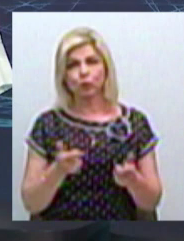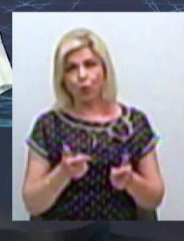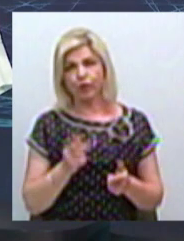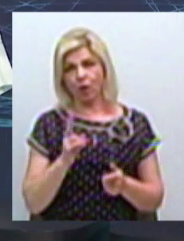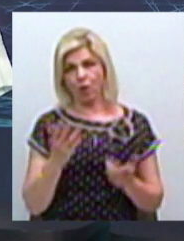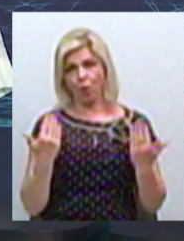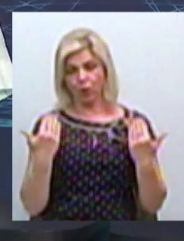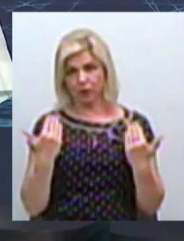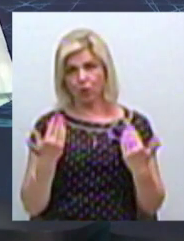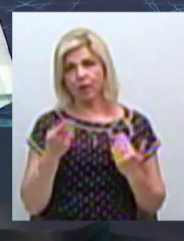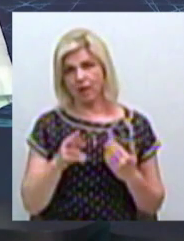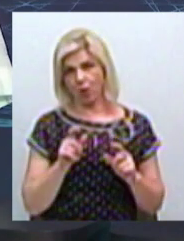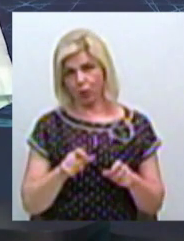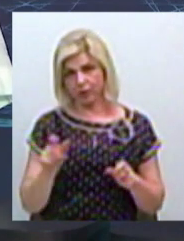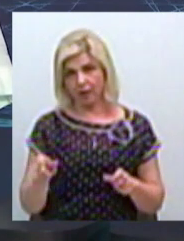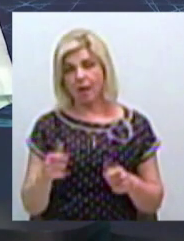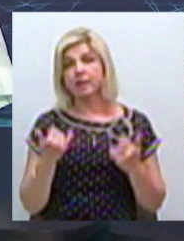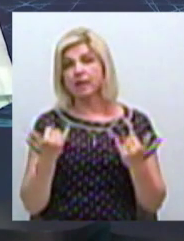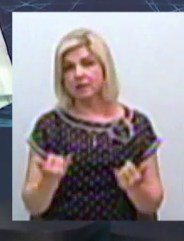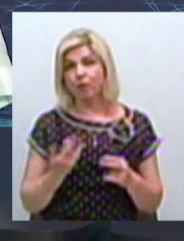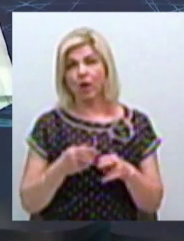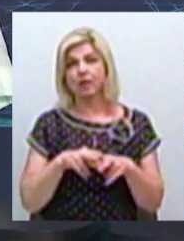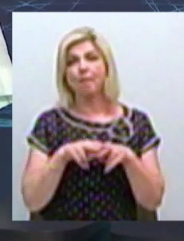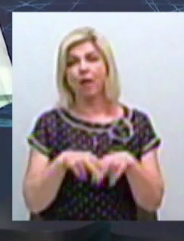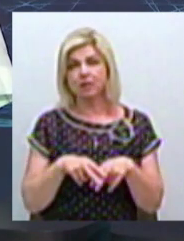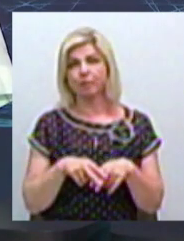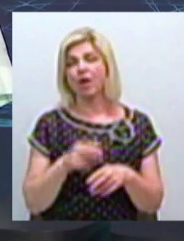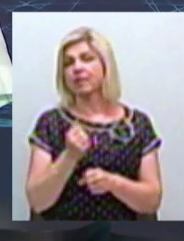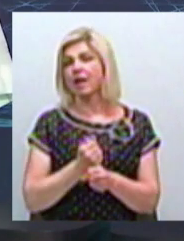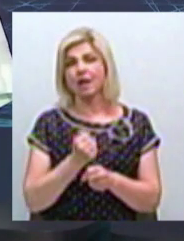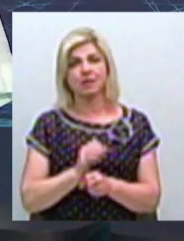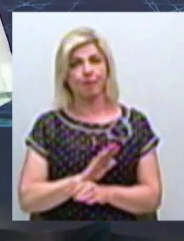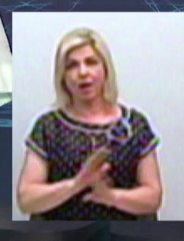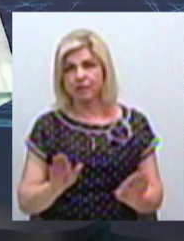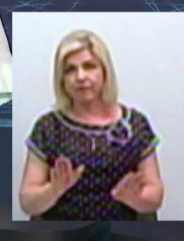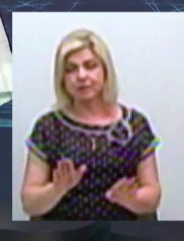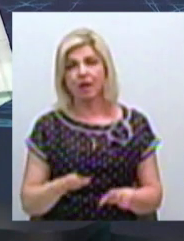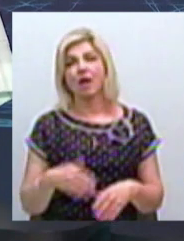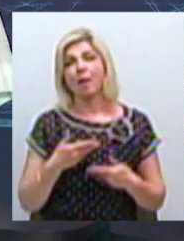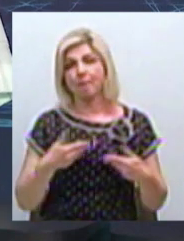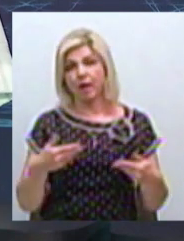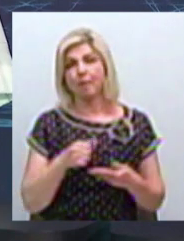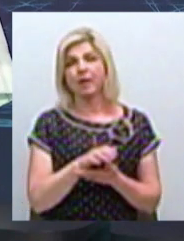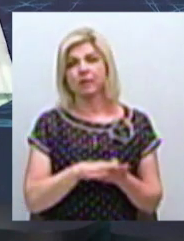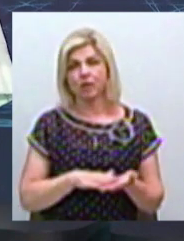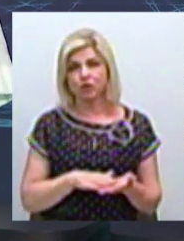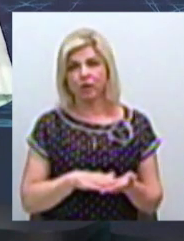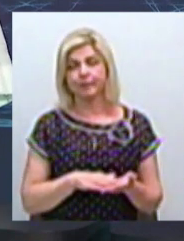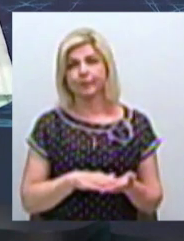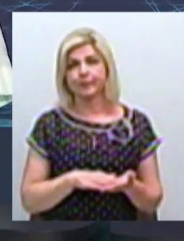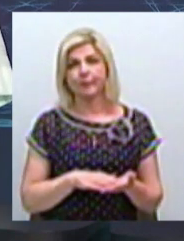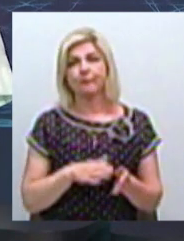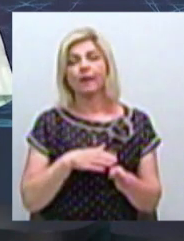отдыху для людей. На сегодняшний момент этот паспорт не разрабатывается. Мы продолжаем, скажем